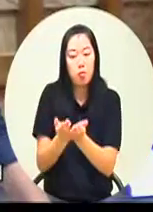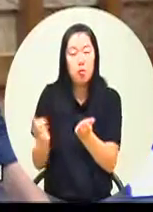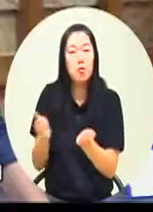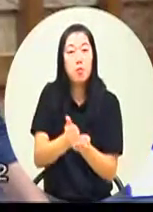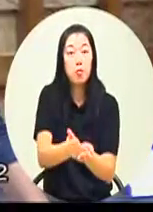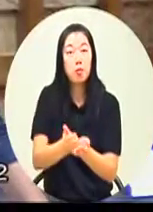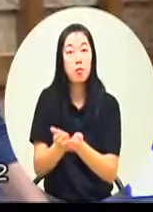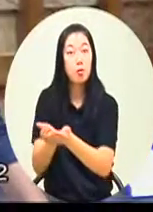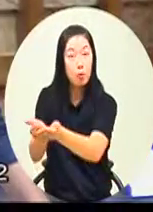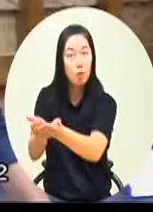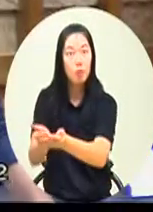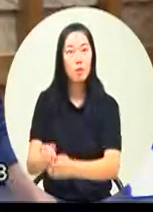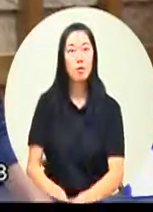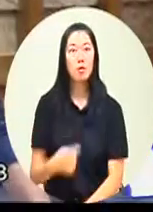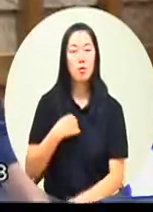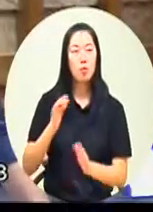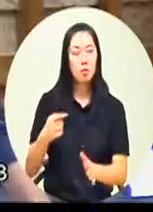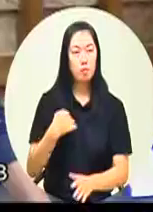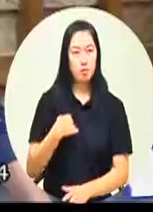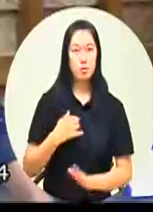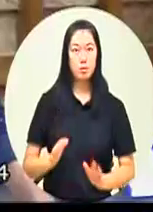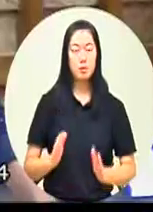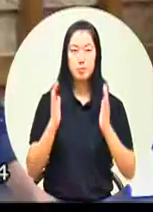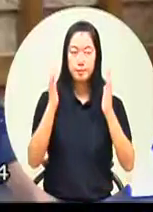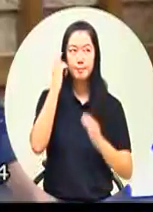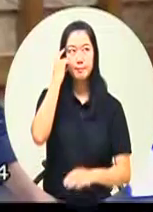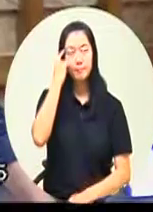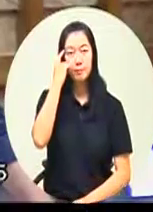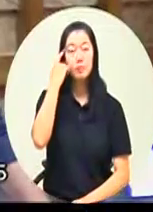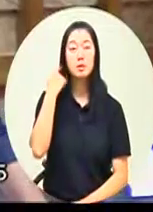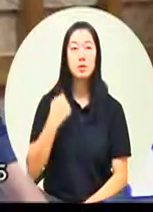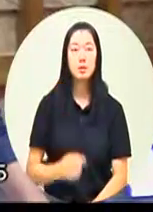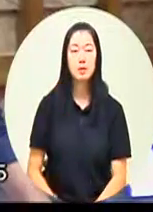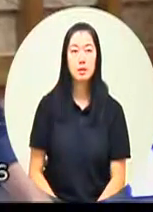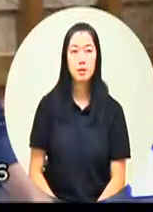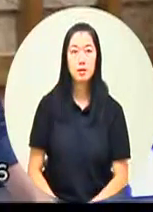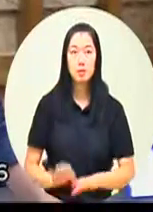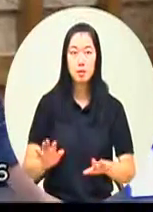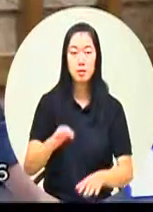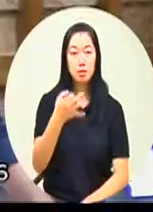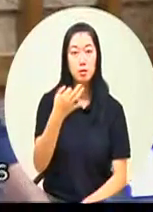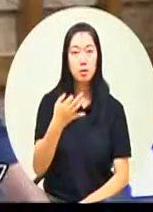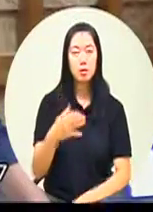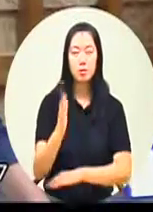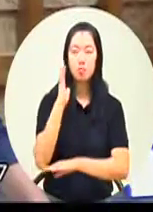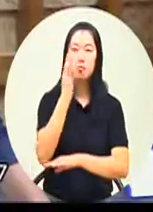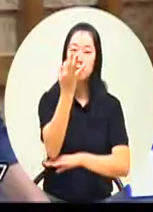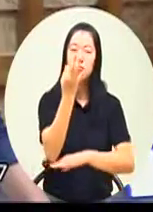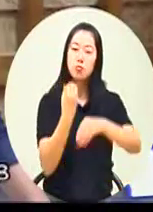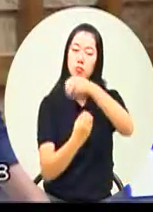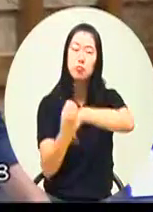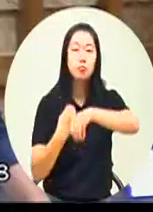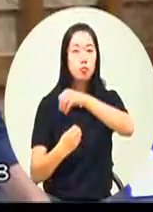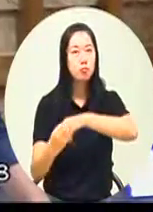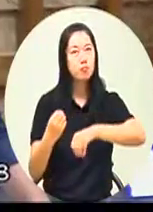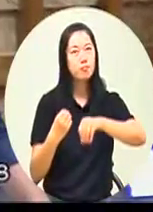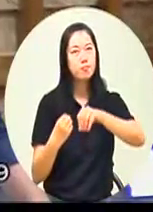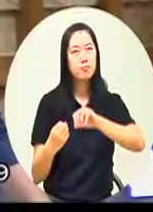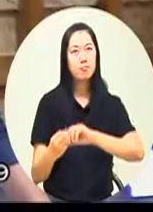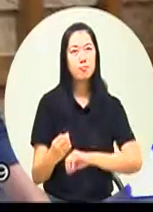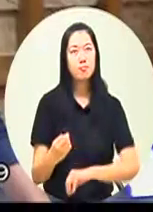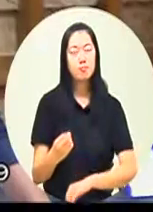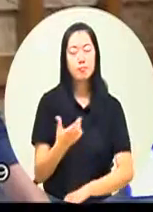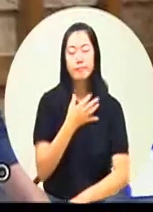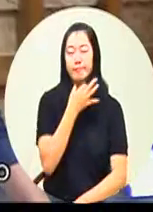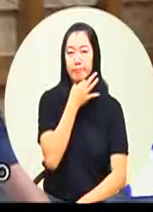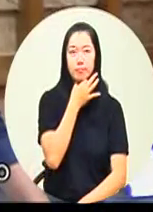做一个正面的思考，目前我们的财政方面啊。是很